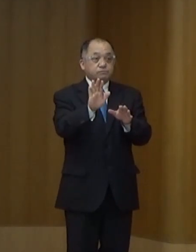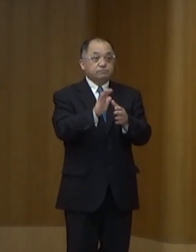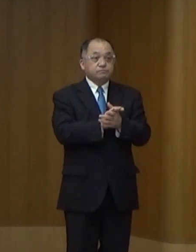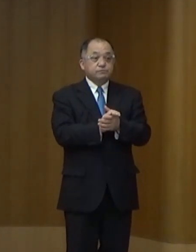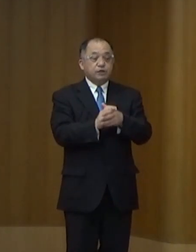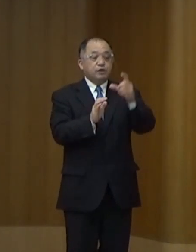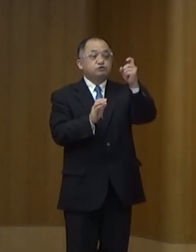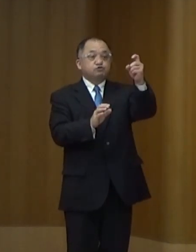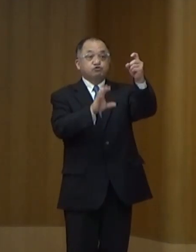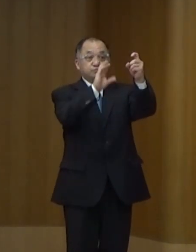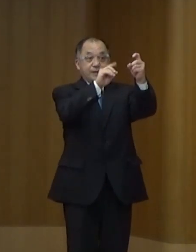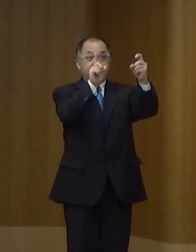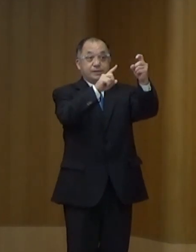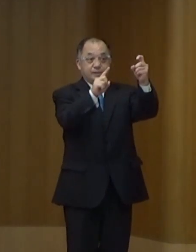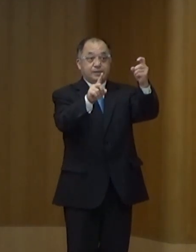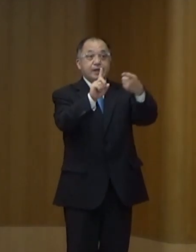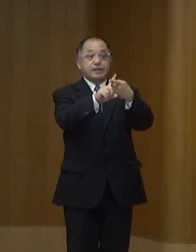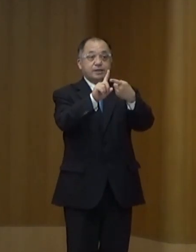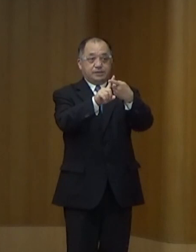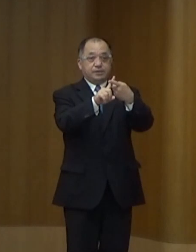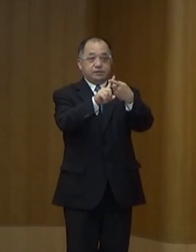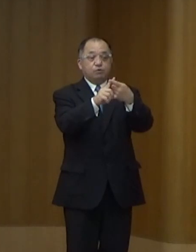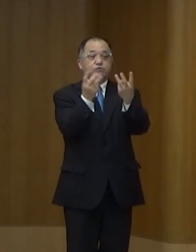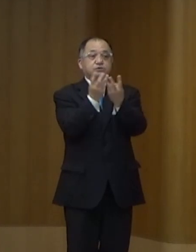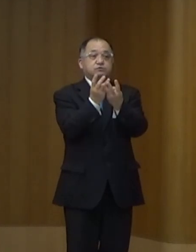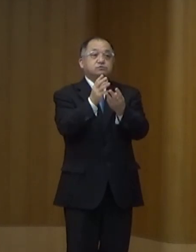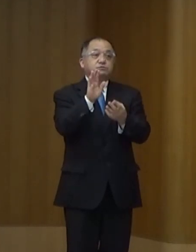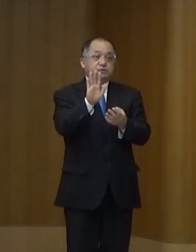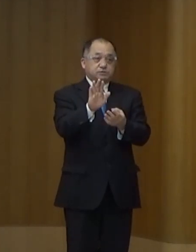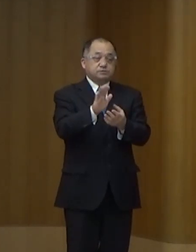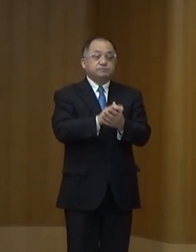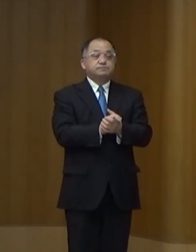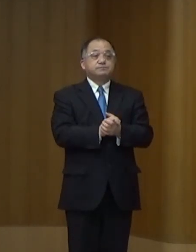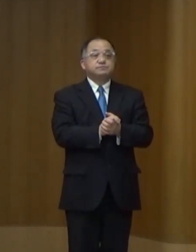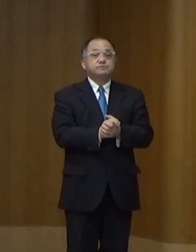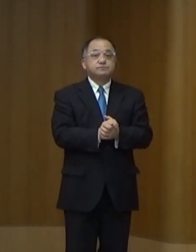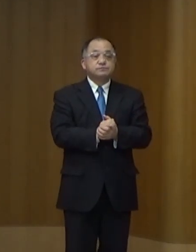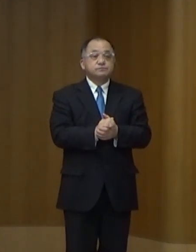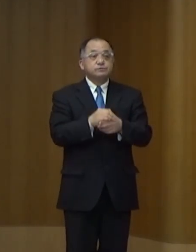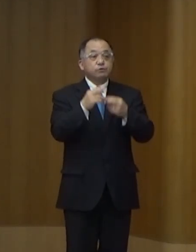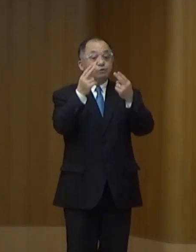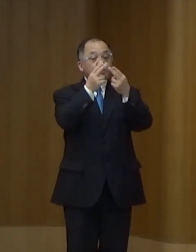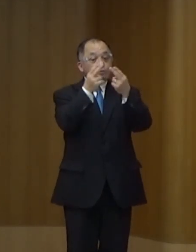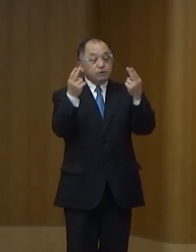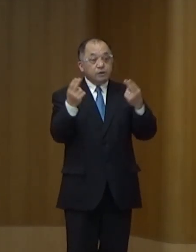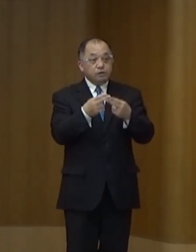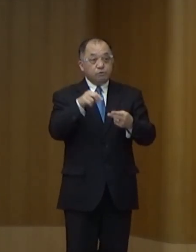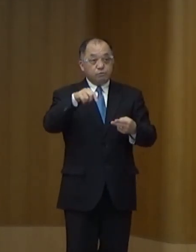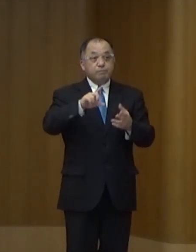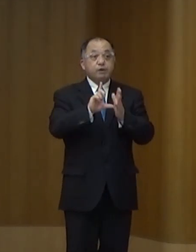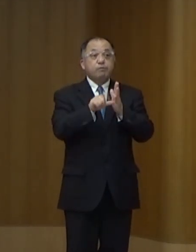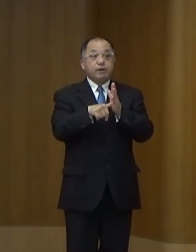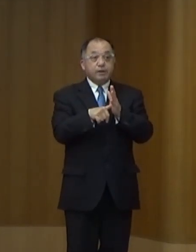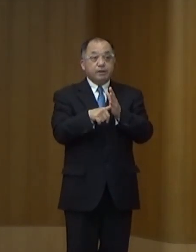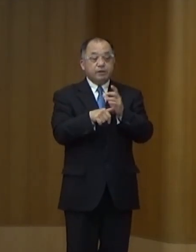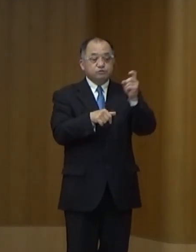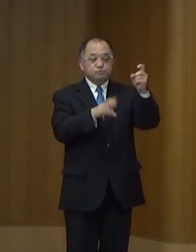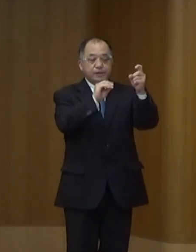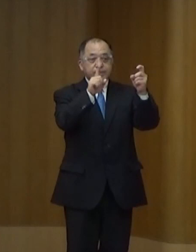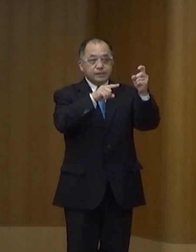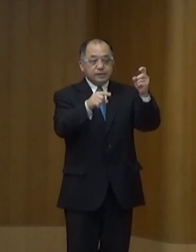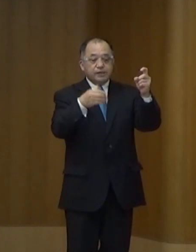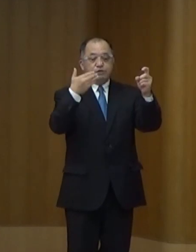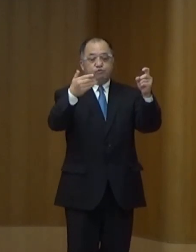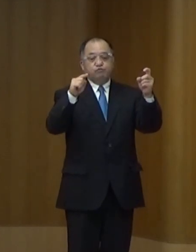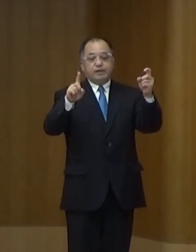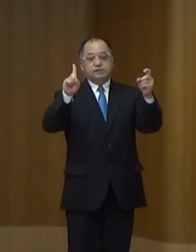10万人あたりの感染者数ですね、増加をしておりますけれども、北海道につきましては10万人あたり